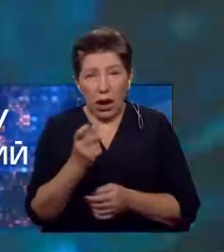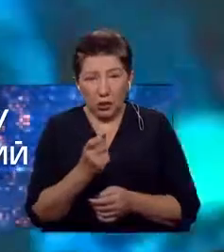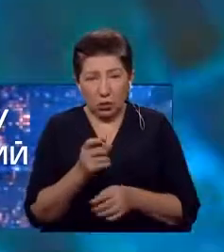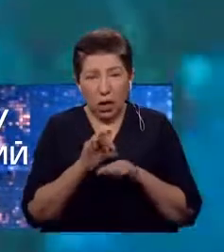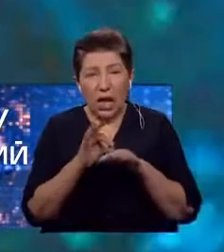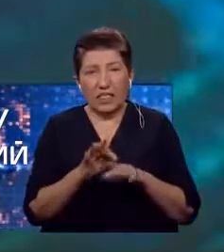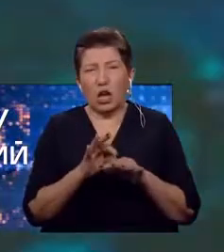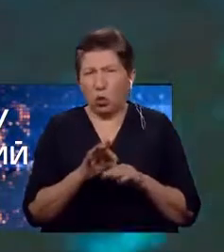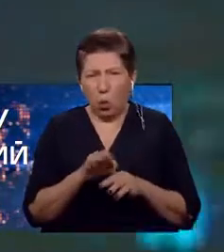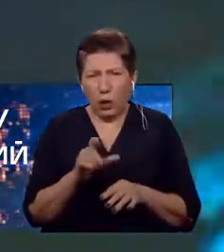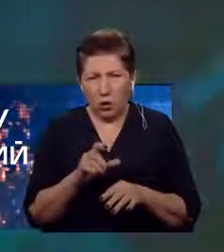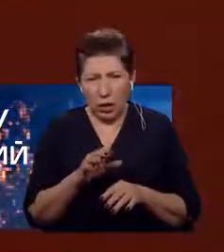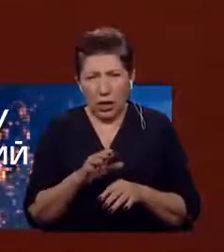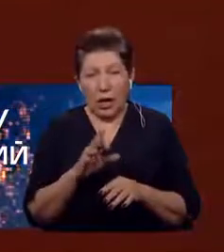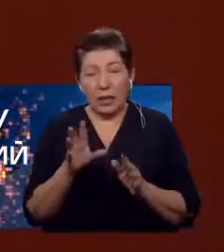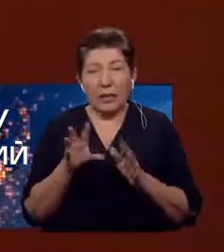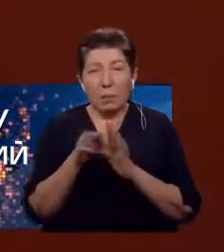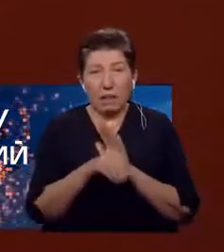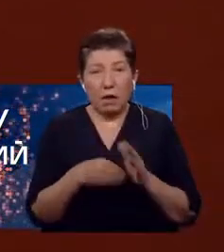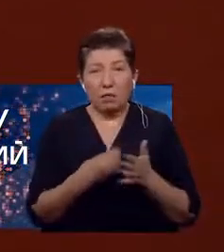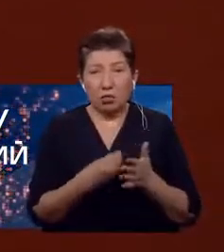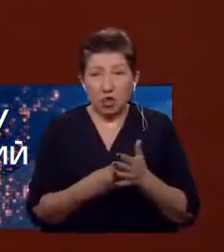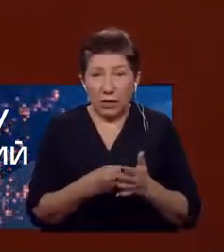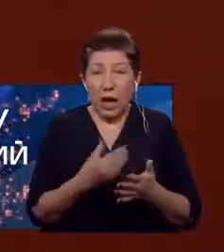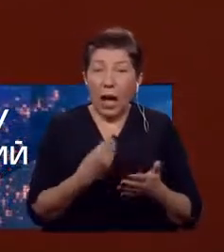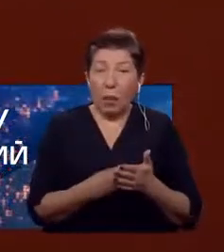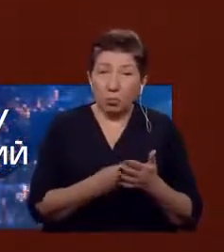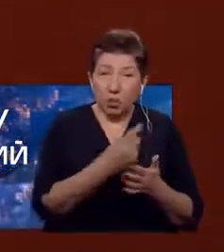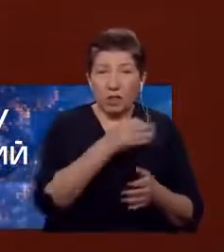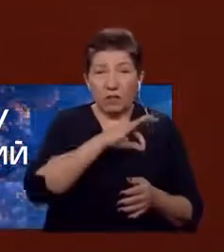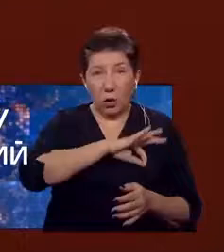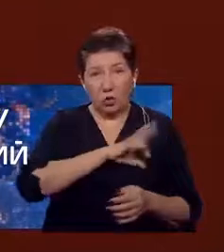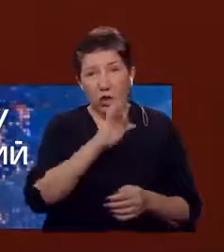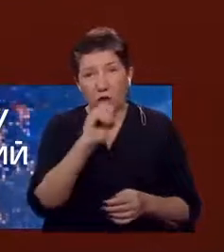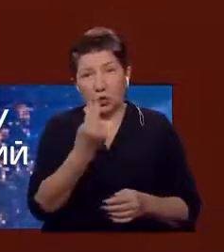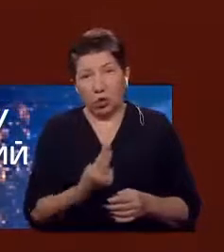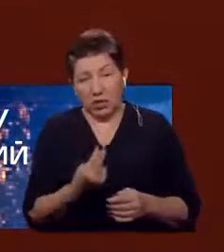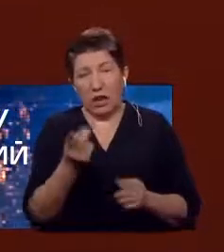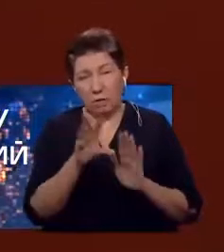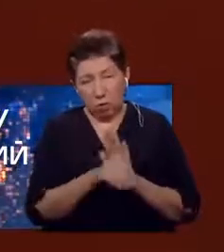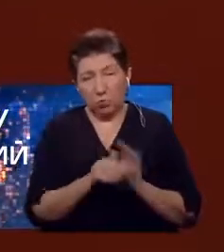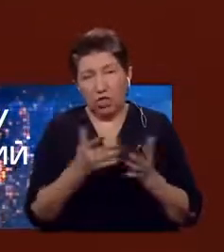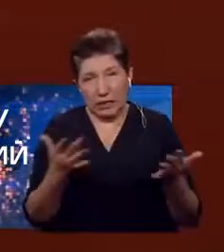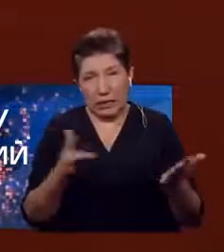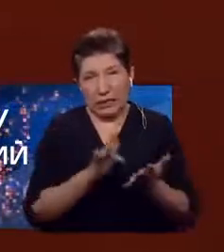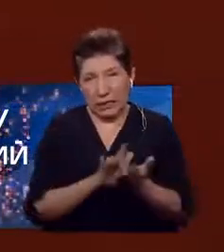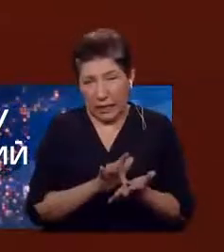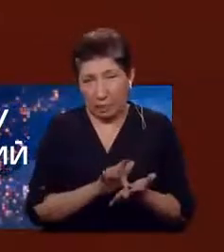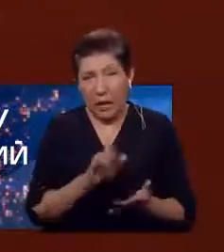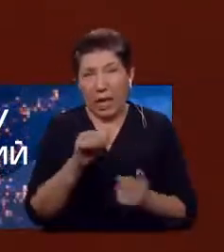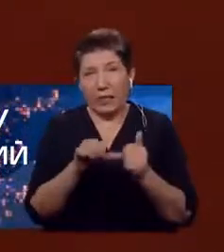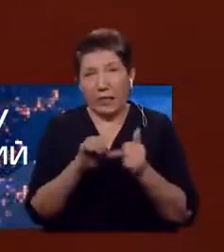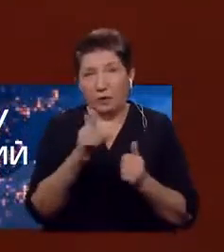шкурі НАК «Нафтогаз України» направляє в бюджет, і ці гроші використовуються на соціальні, в тому числі, цілі.